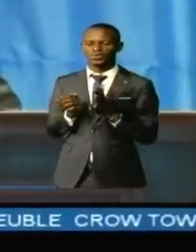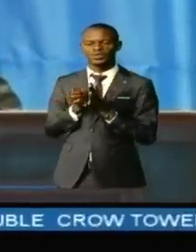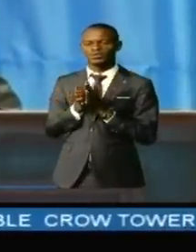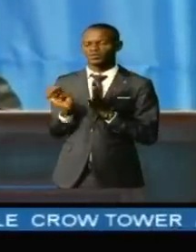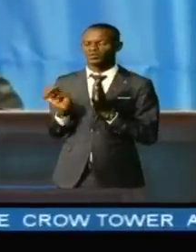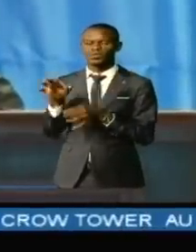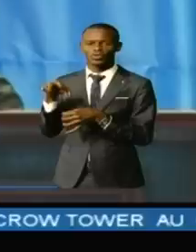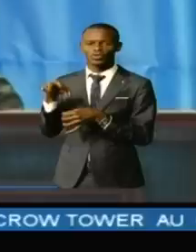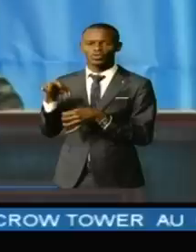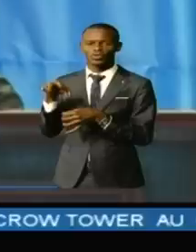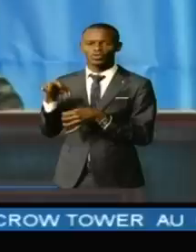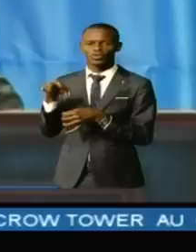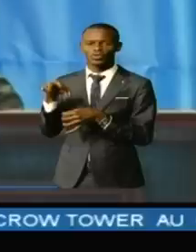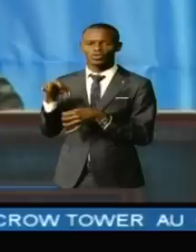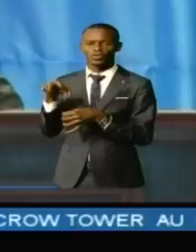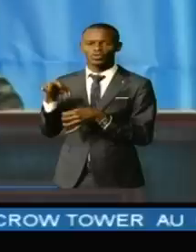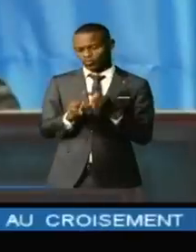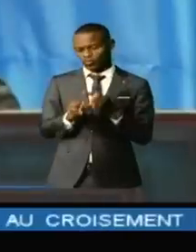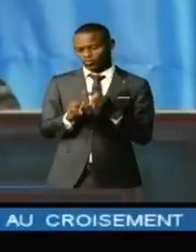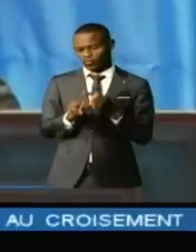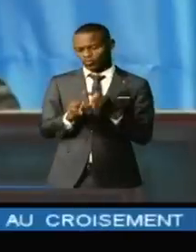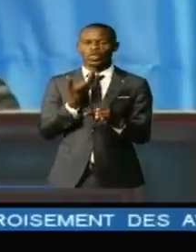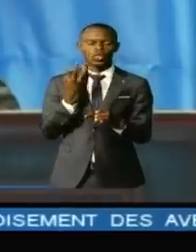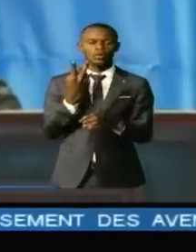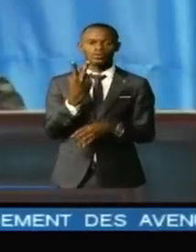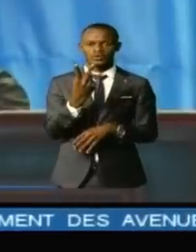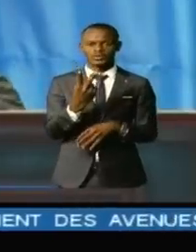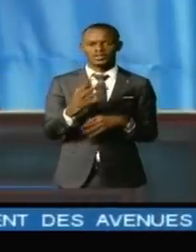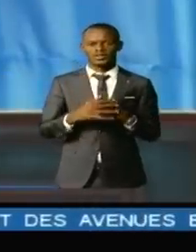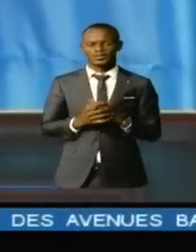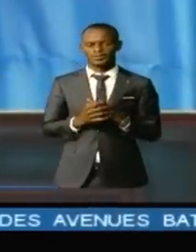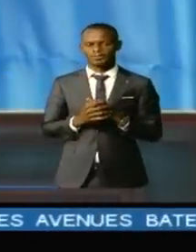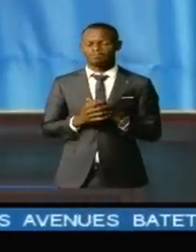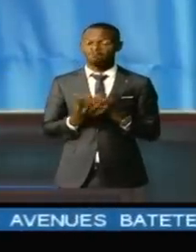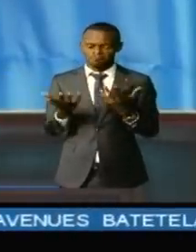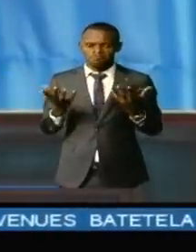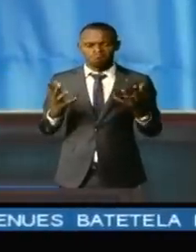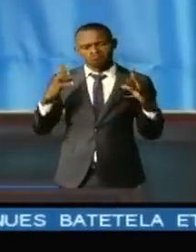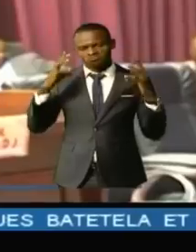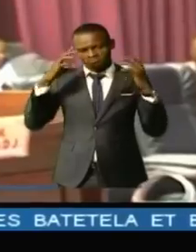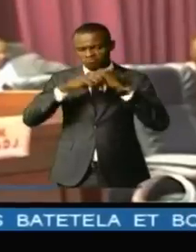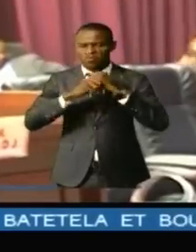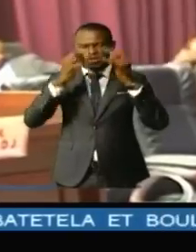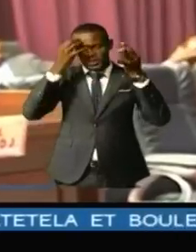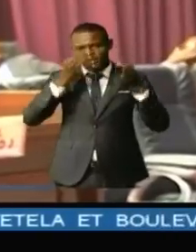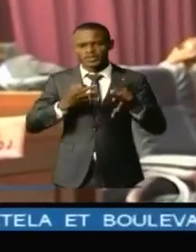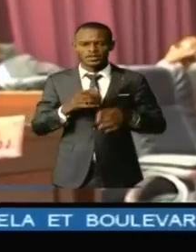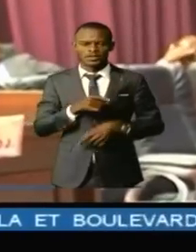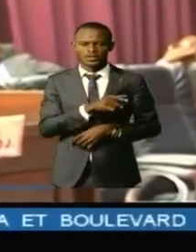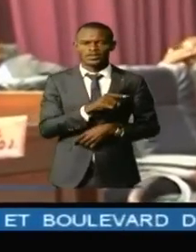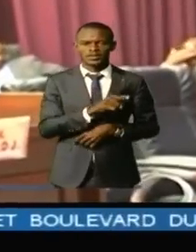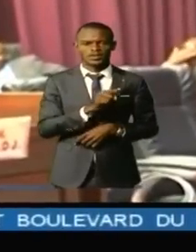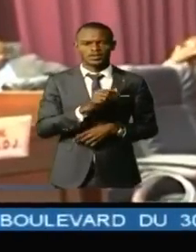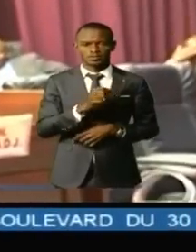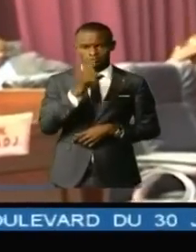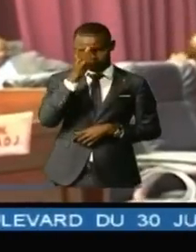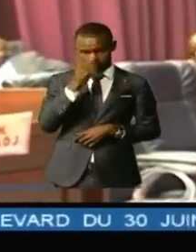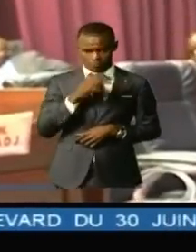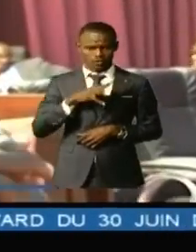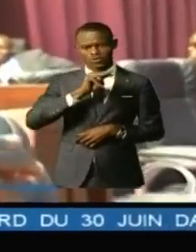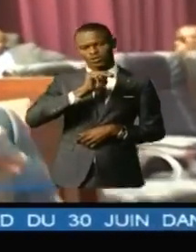bulletins nuls. En conséquence, M. Mandia